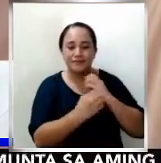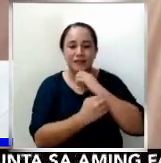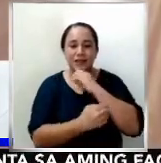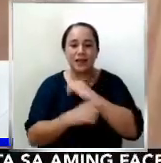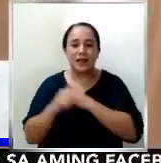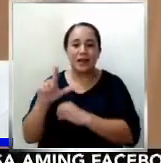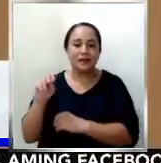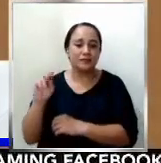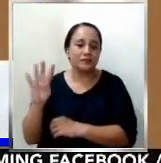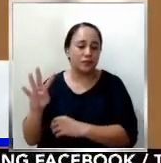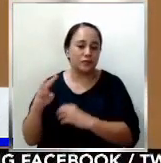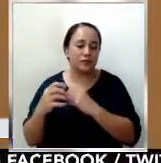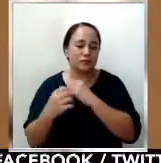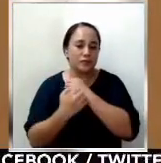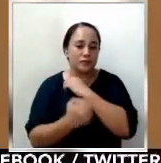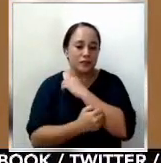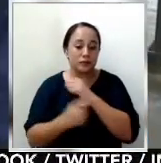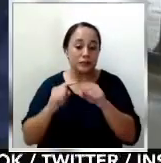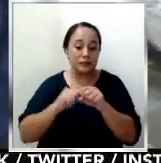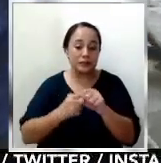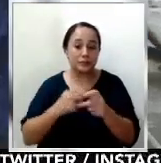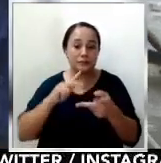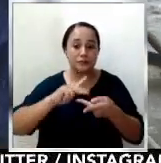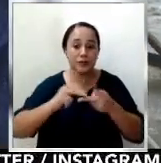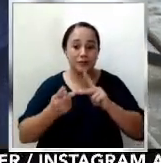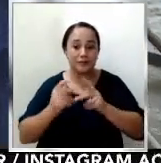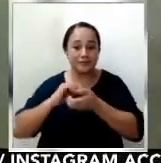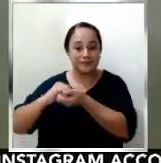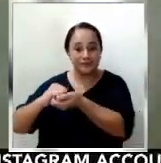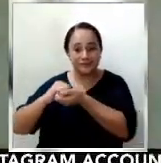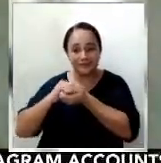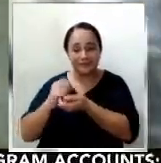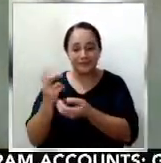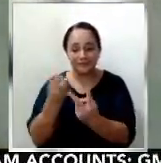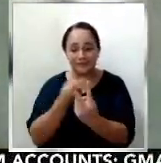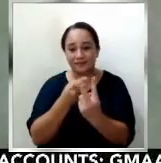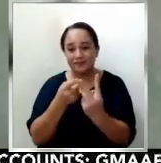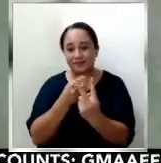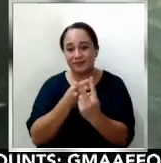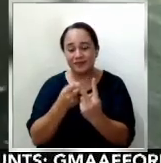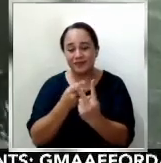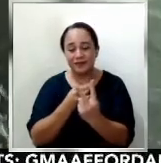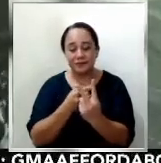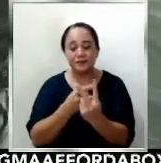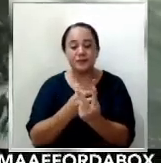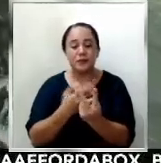Foundation. Nag-umpisa ang partnership ng GMA Kapuso Foundation at saka LN-4 Foundation noong